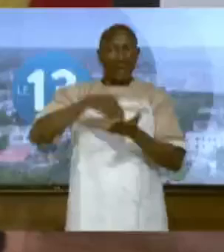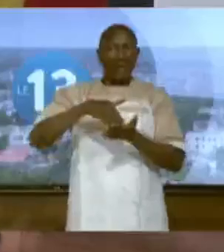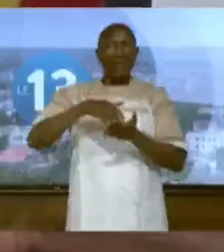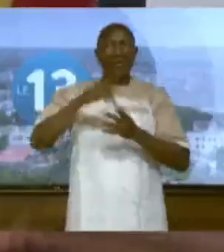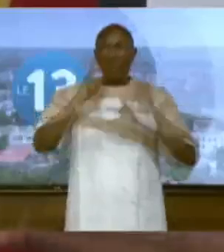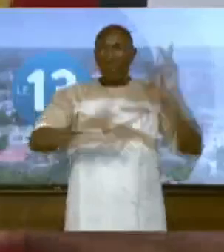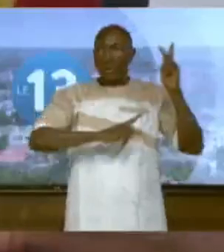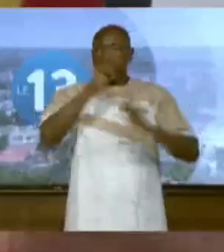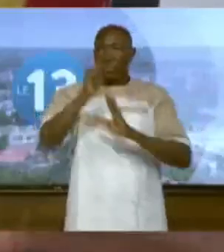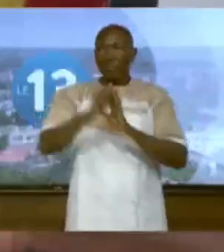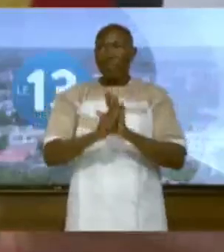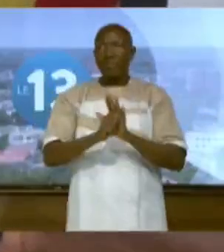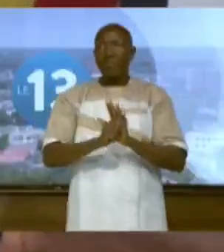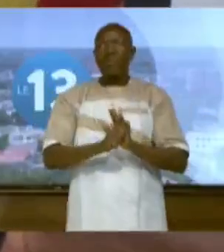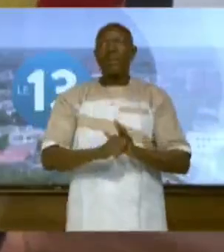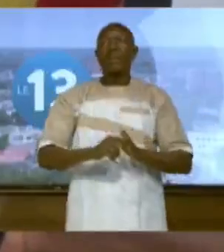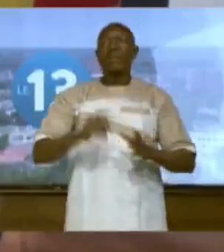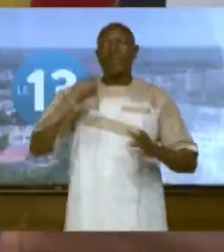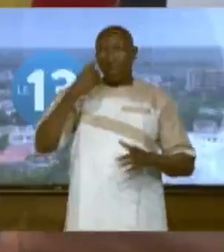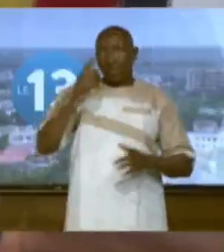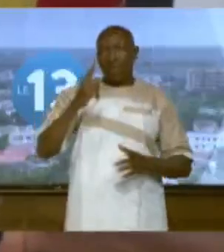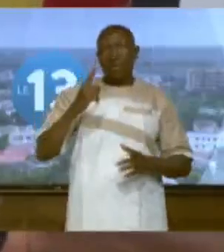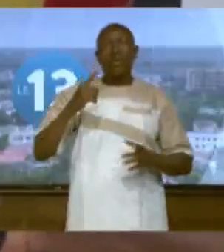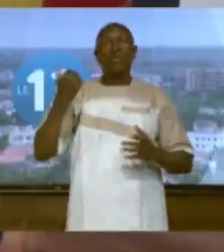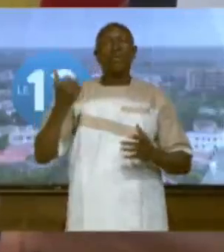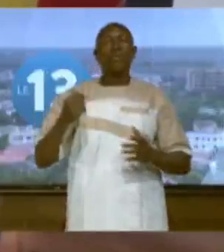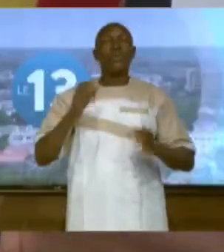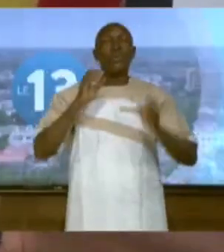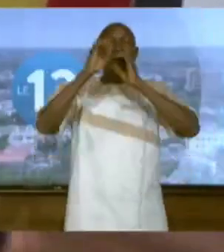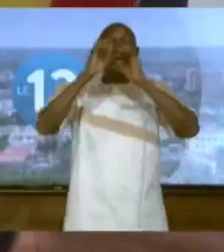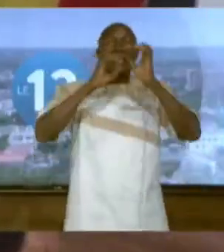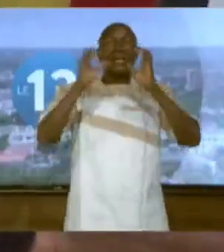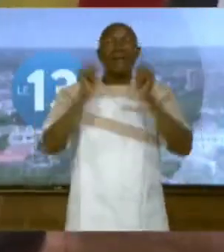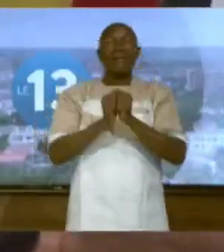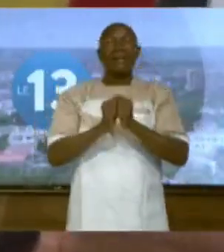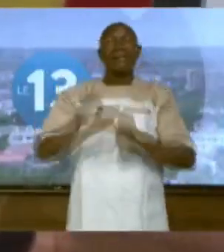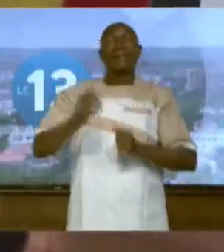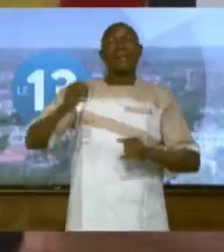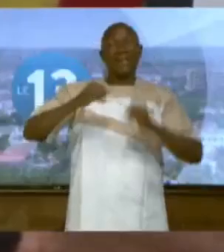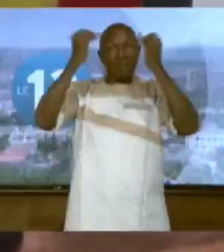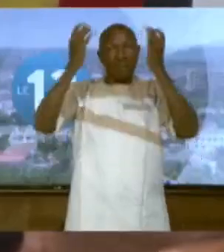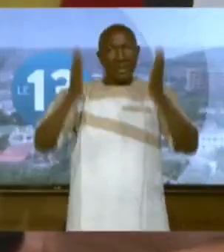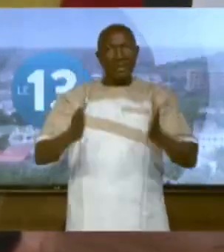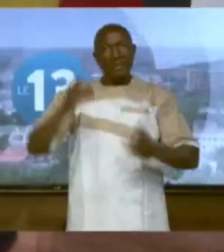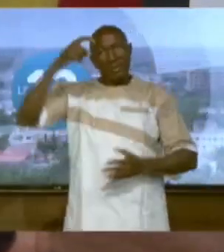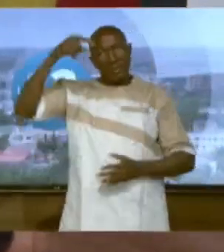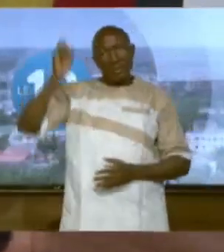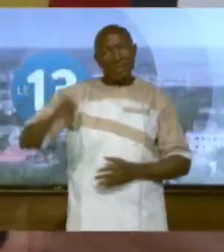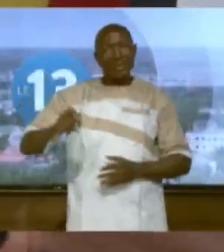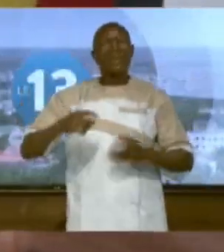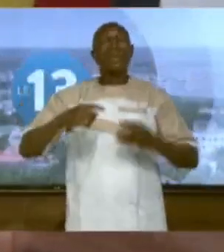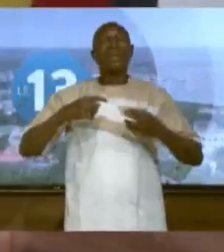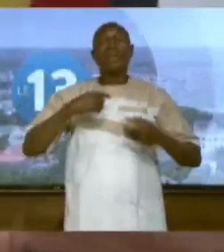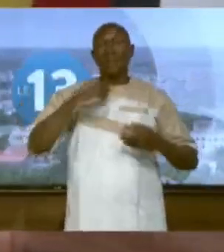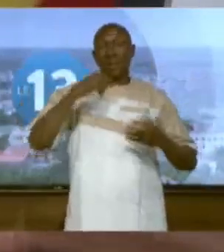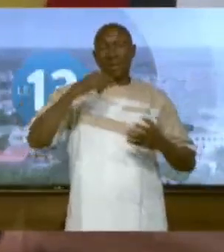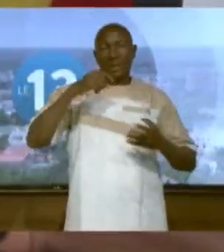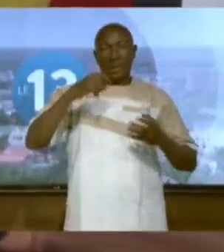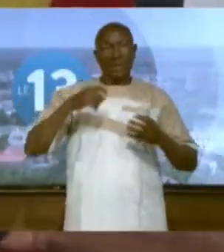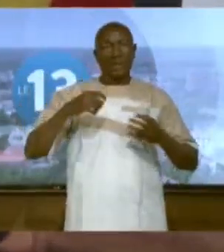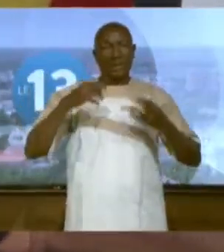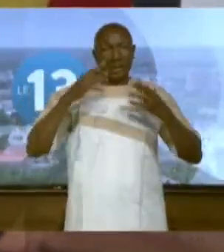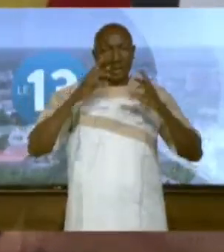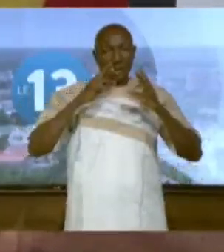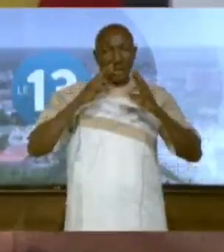nous voilà de nous entretenir avec vous homme de médiia voilà pour que vous soyez en tout cas des relais pour permettre à